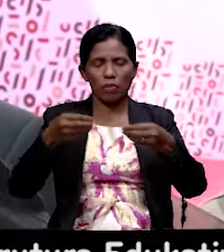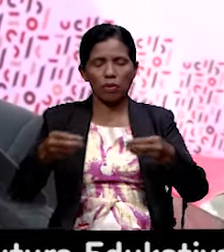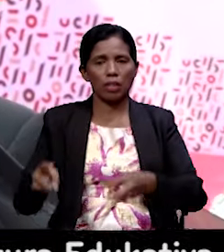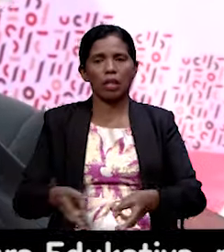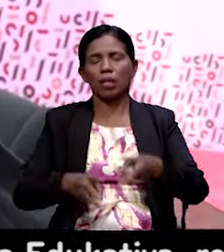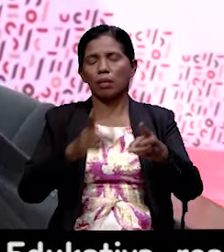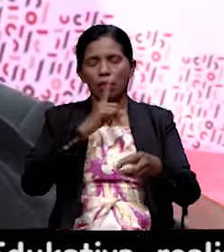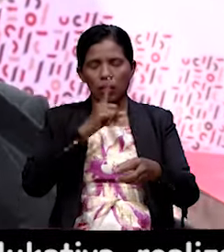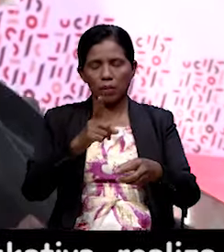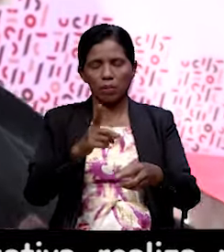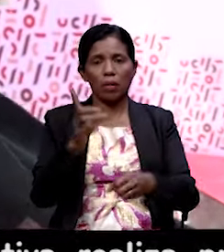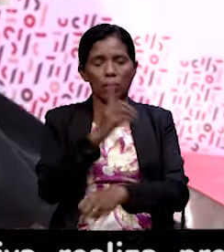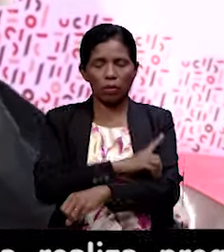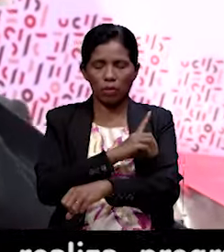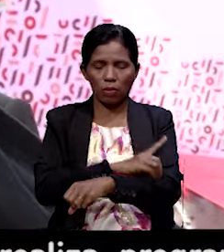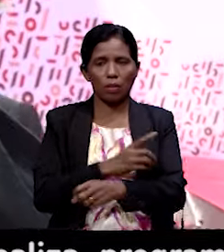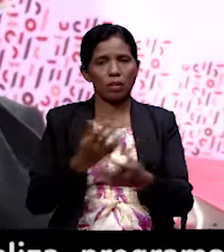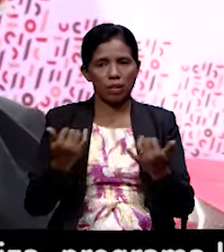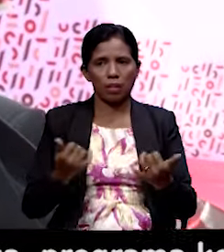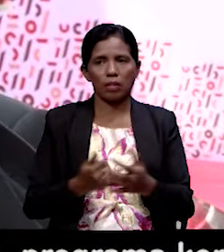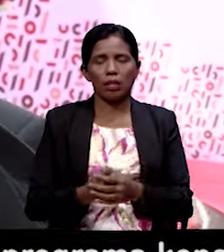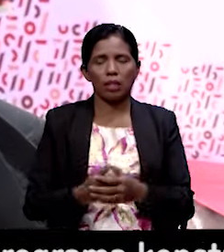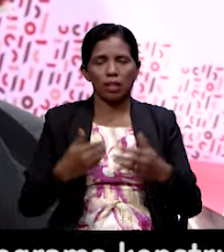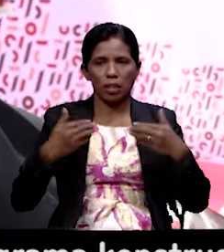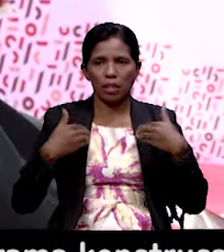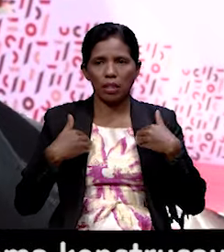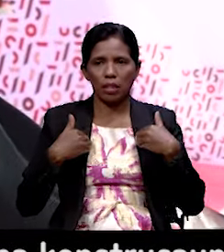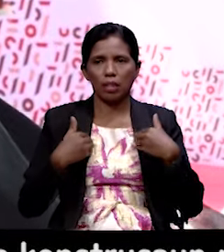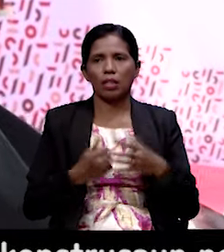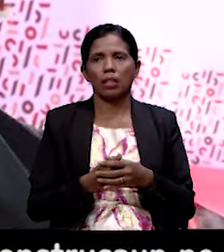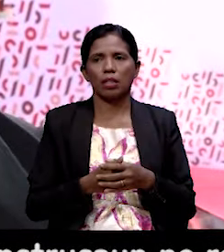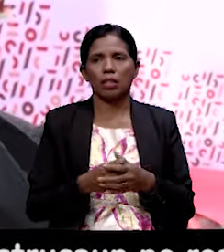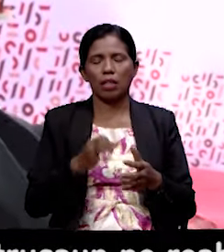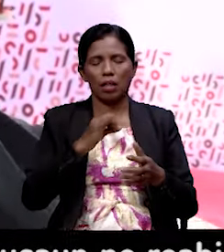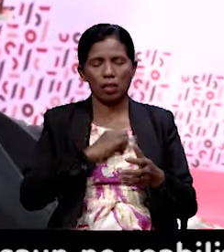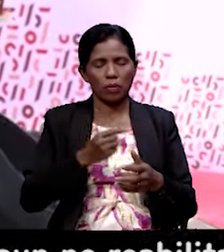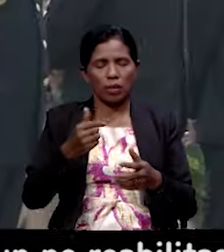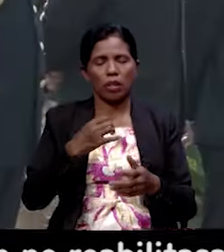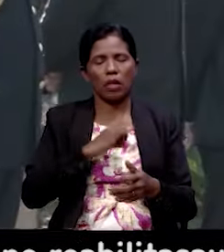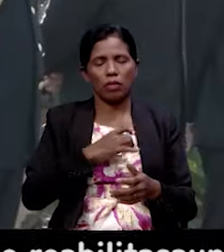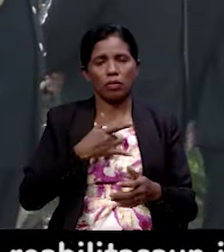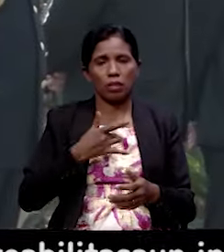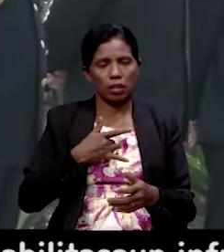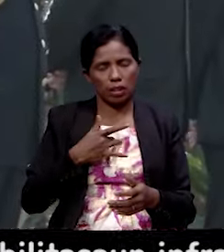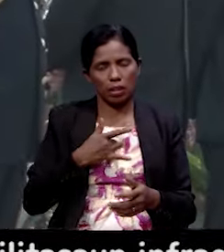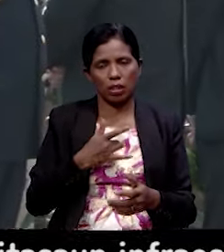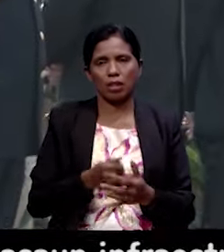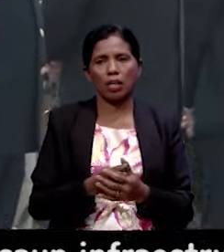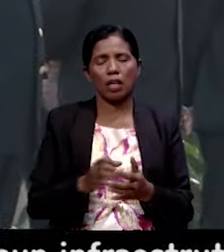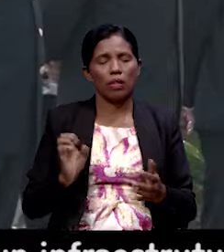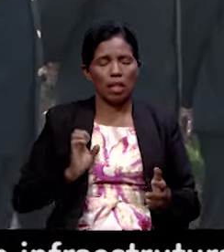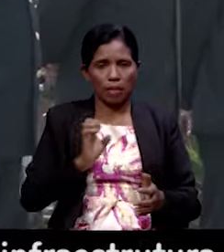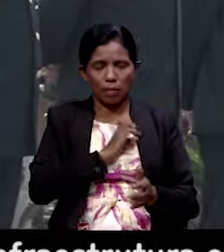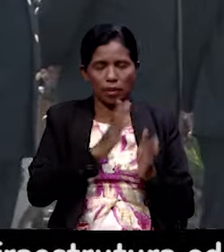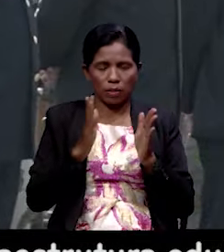kalau hari-hari nih Ada sesuatu yang sedikit saya rasa Mengganggu ya Bagi saya sebagai duta besar merasa